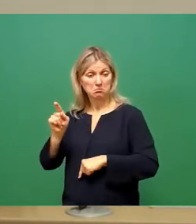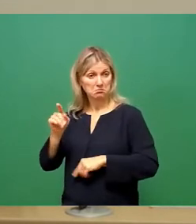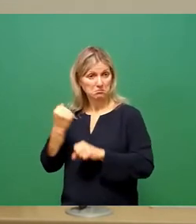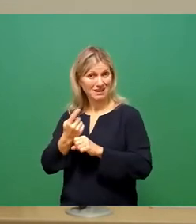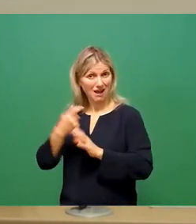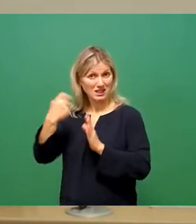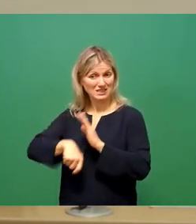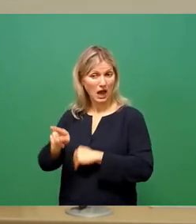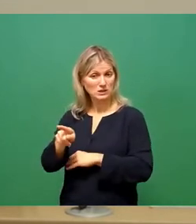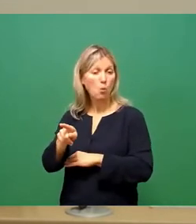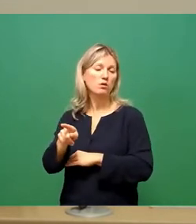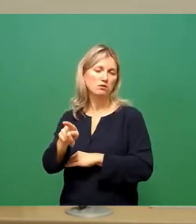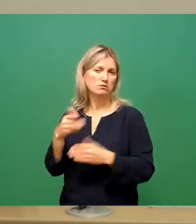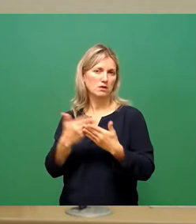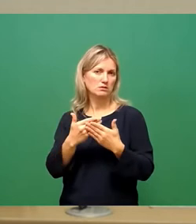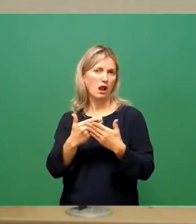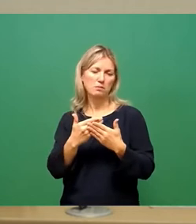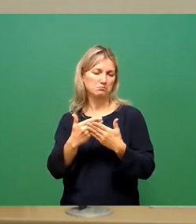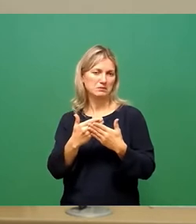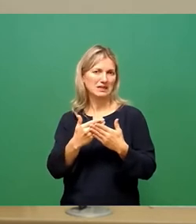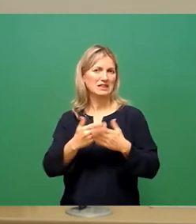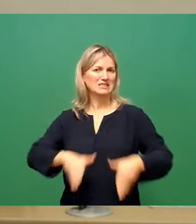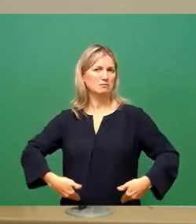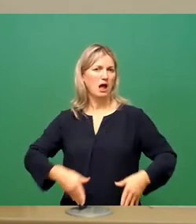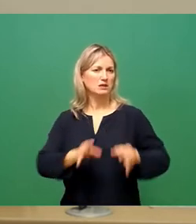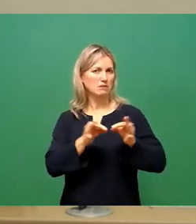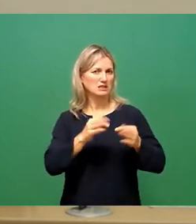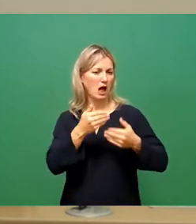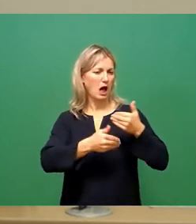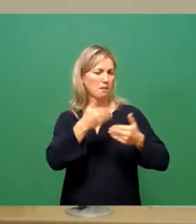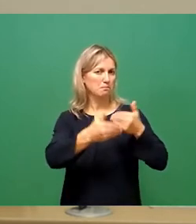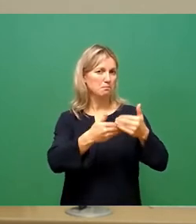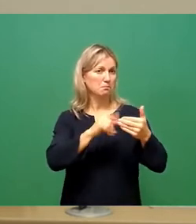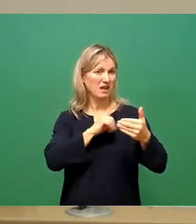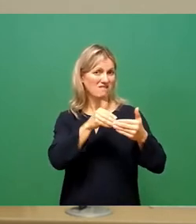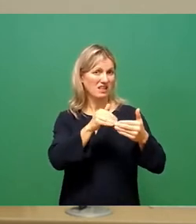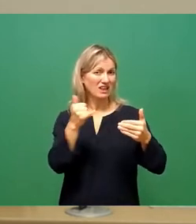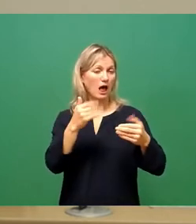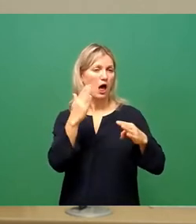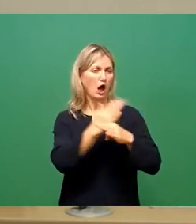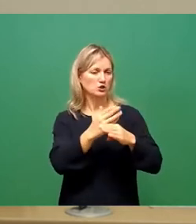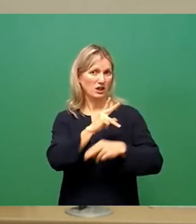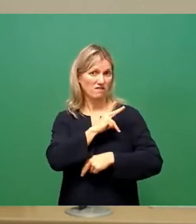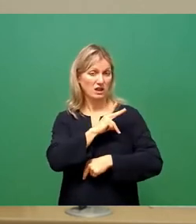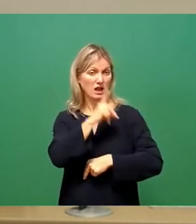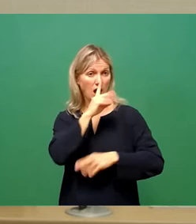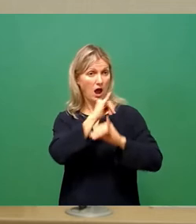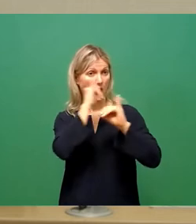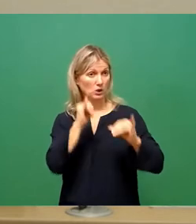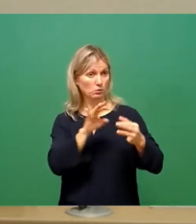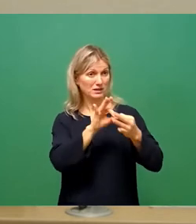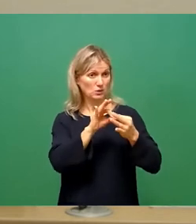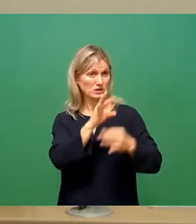wird über den Fortgang der Disziplinarmaßnahmen entschieden, sobald feststeht, wann die einrichtungsbezogene Impfpflicht ausläuft.